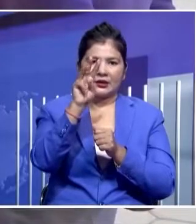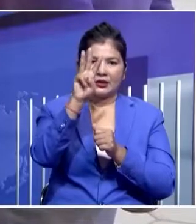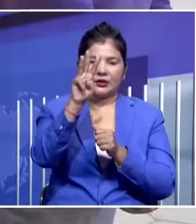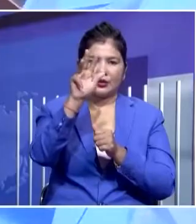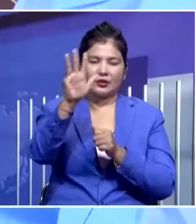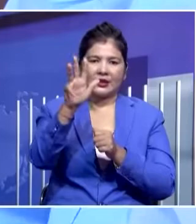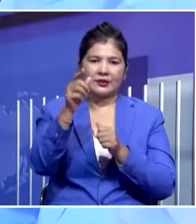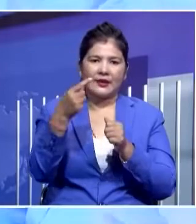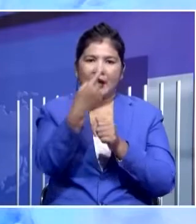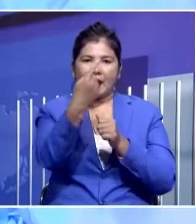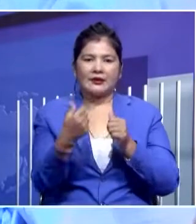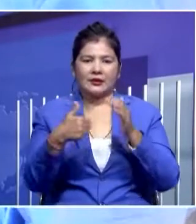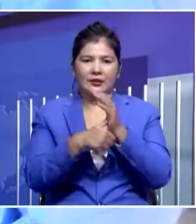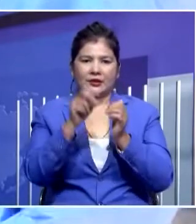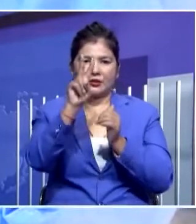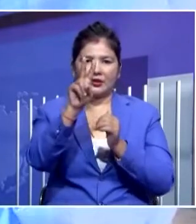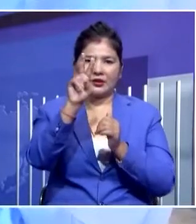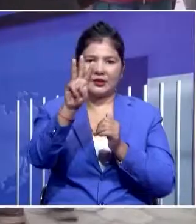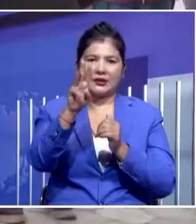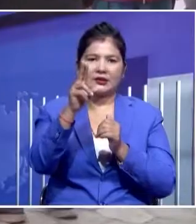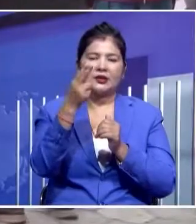2,239 जनाको एन्टिजेन परीक्षण गर्दा 23 जनामा गरी